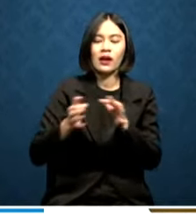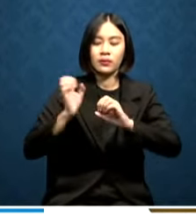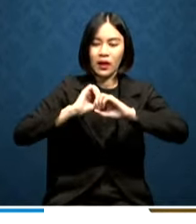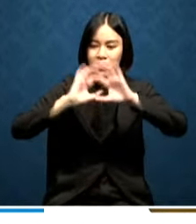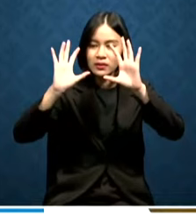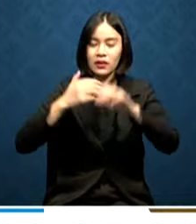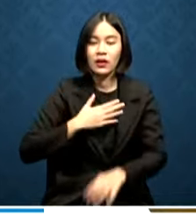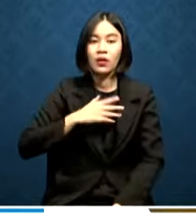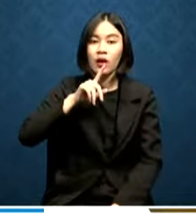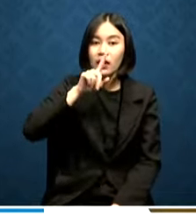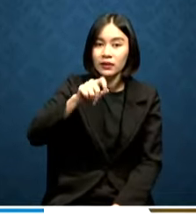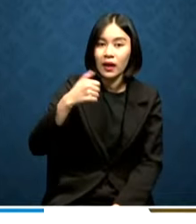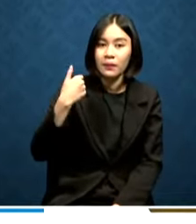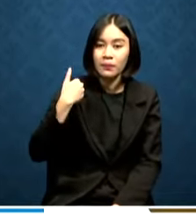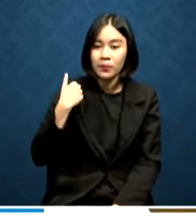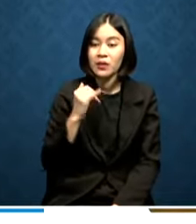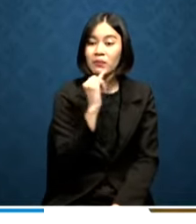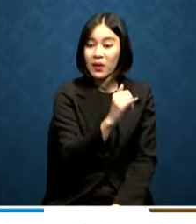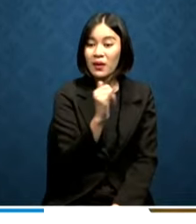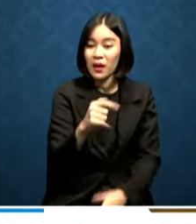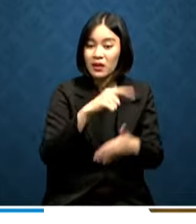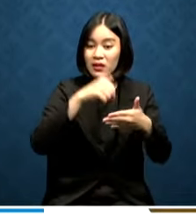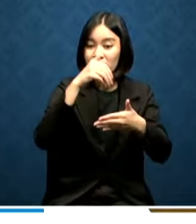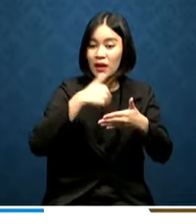เราถามไปด้วยว่าท่านจะออกมาใช้สิทธิ์ไหม